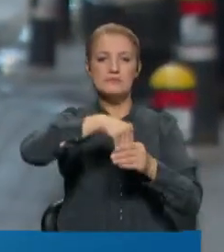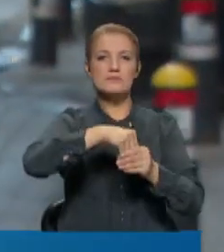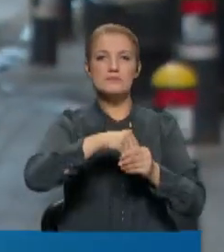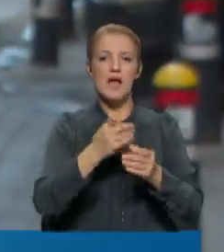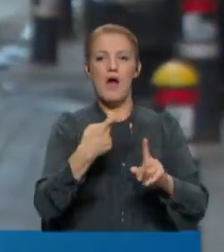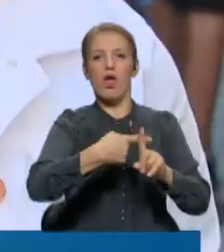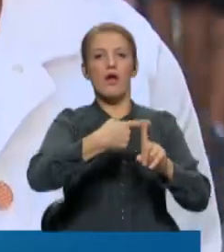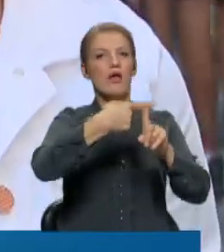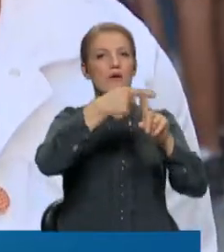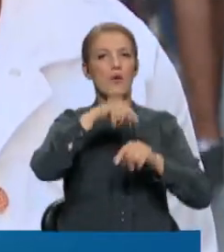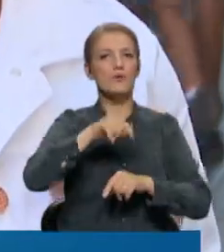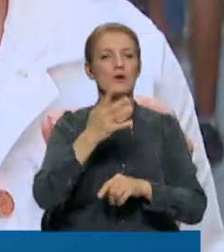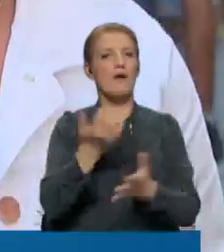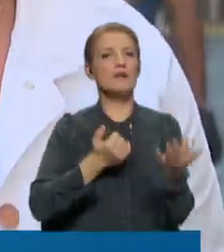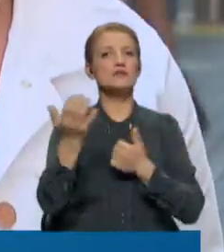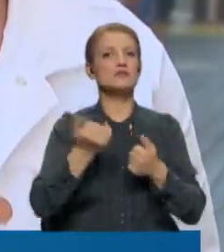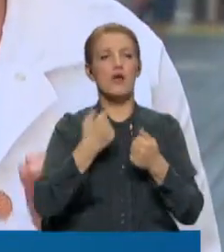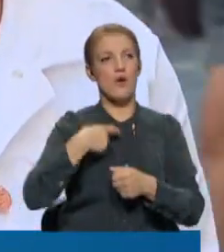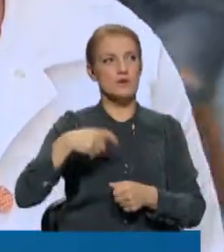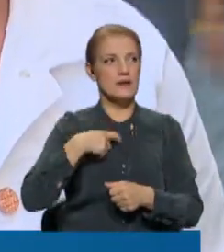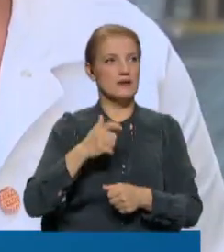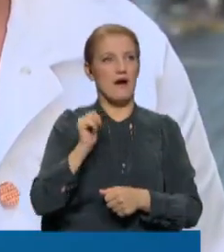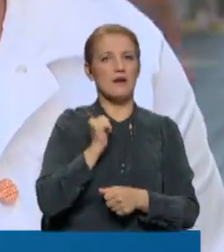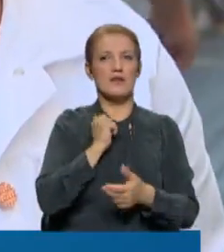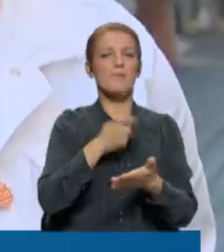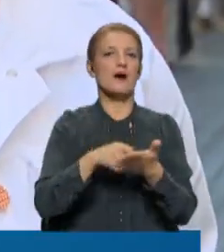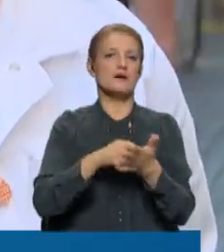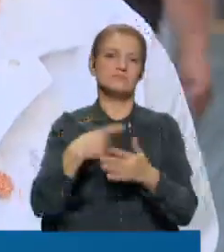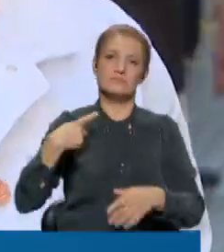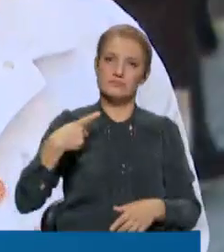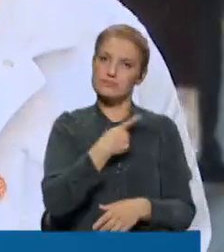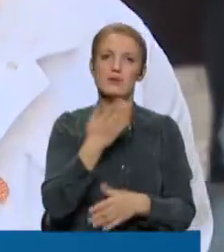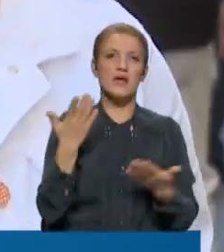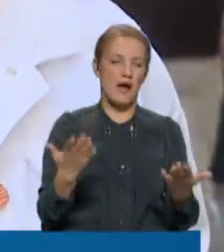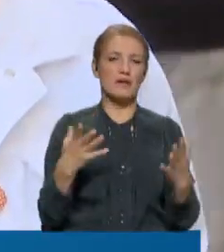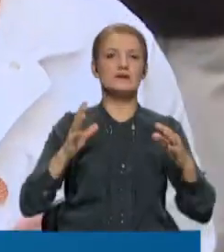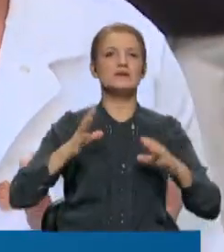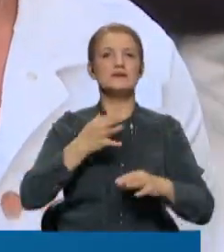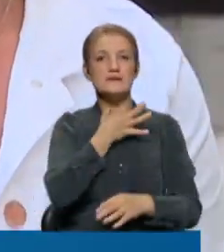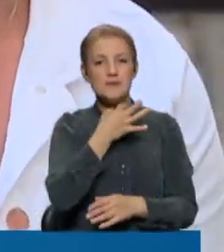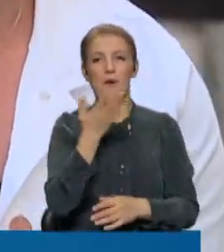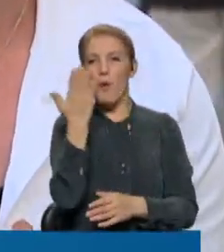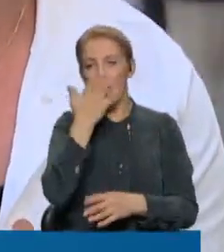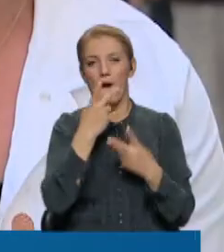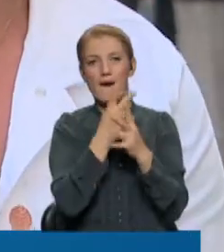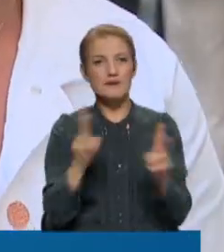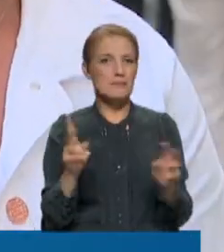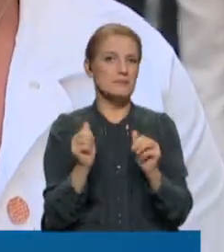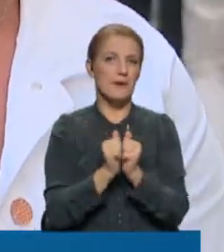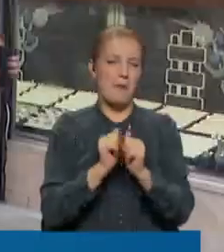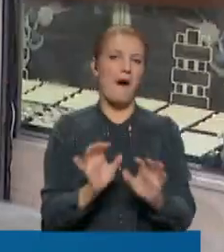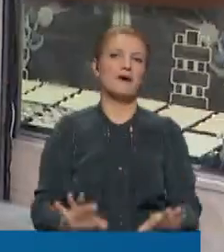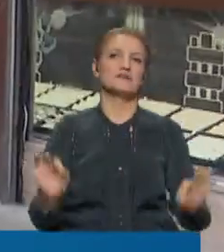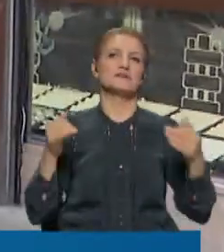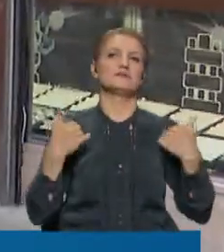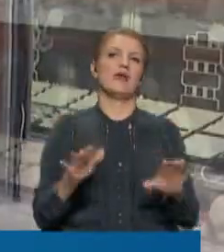gerekenler eklenince okul alışverişi özellikle de asgari ücretliyi zorluyor. Yani dar gelirli okulların açılmasına hazır